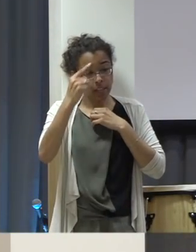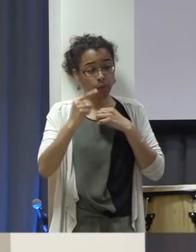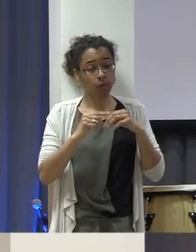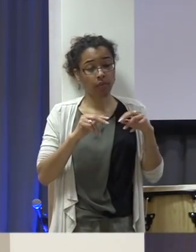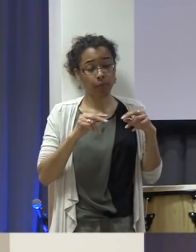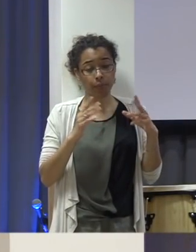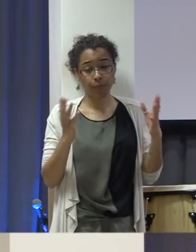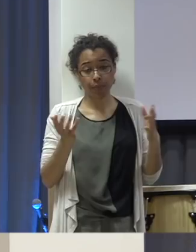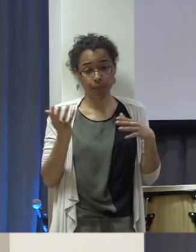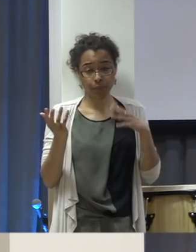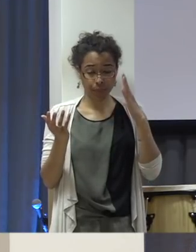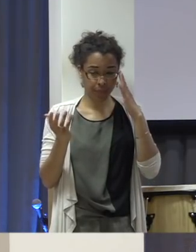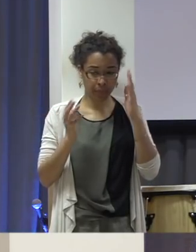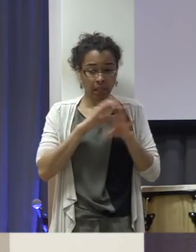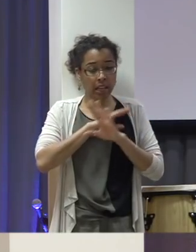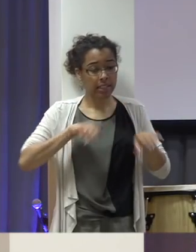sera